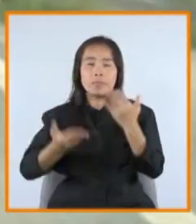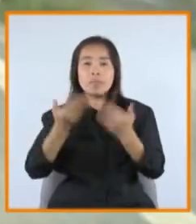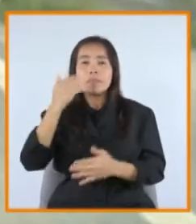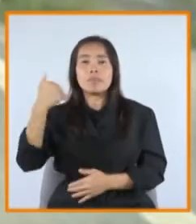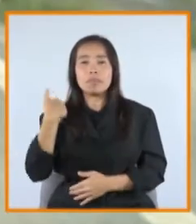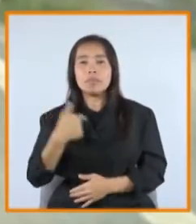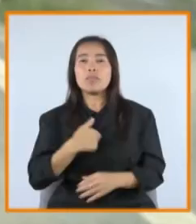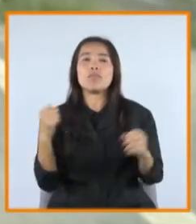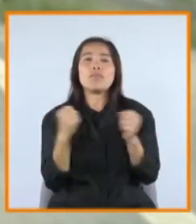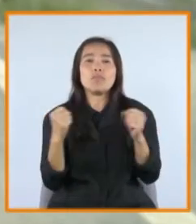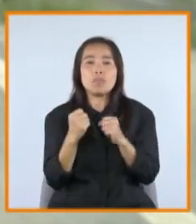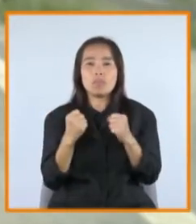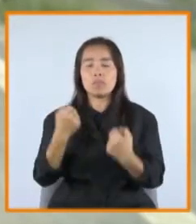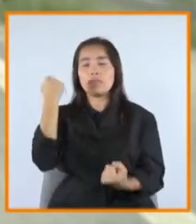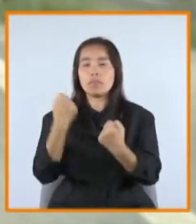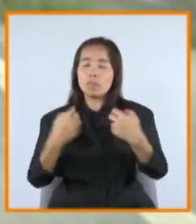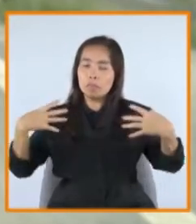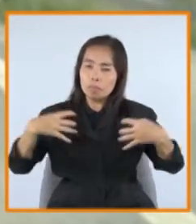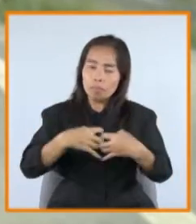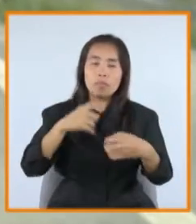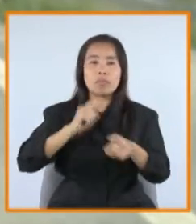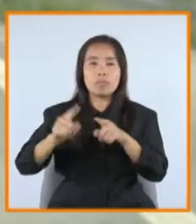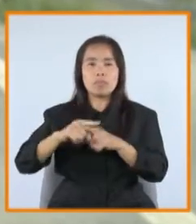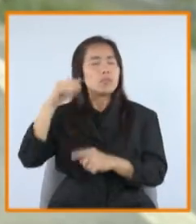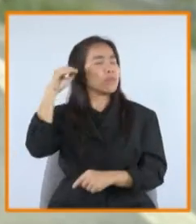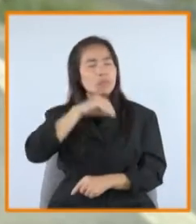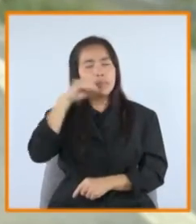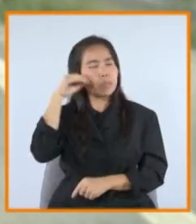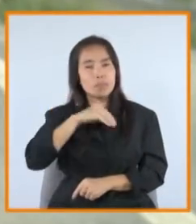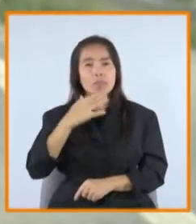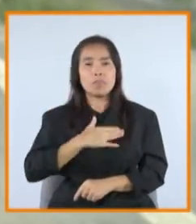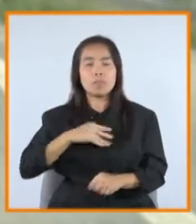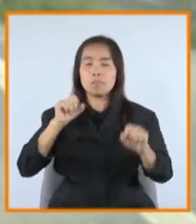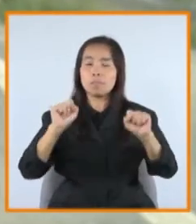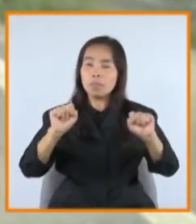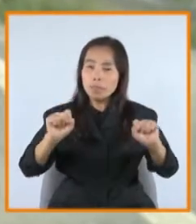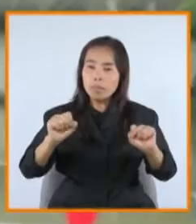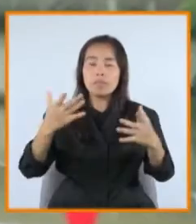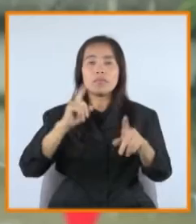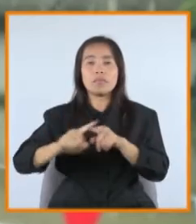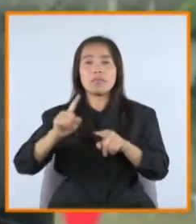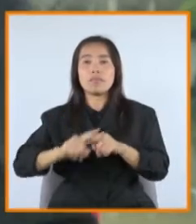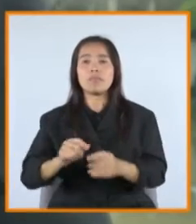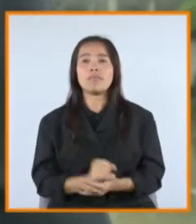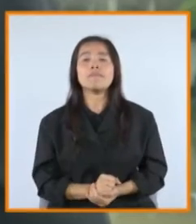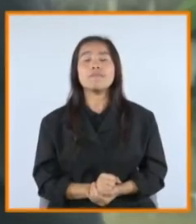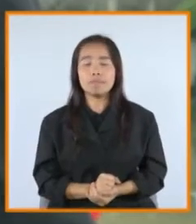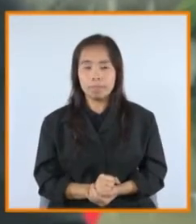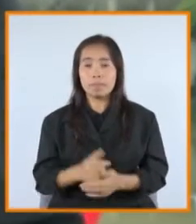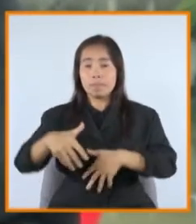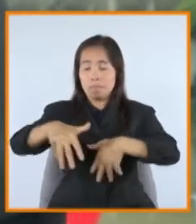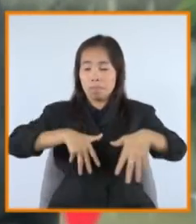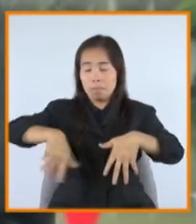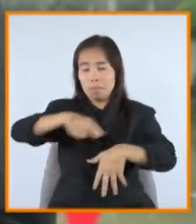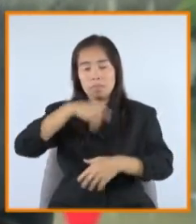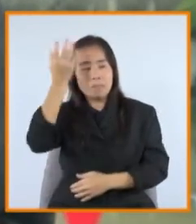กลัวรถเกิดอุบัติเหตุอะไรเงี้ยลูกแต่ก็เป็นบ่อยนะพวกมอเตอร์ไซค์อะไรเงี้ย ชาวบ้านหลายคนกังวลว่าห